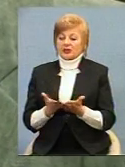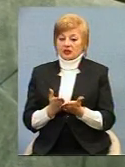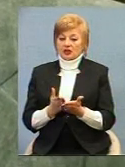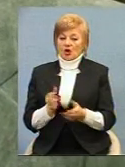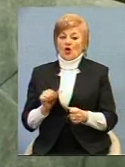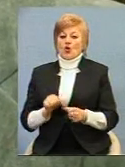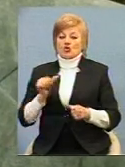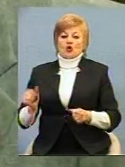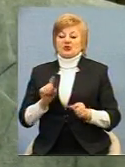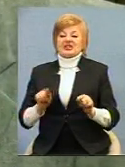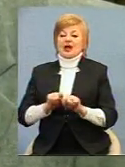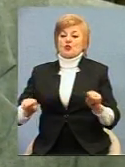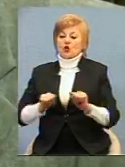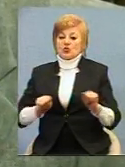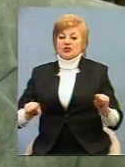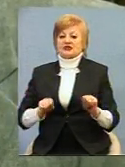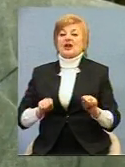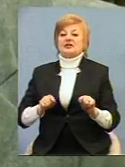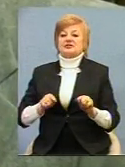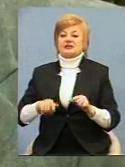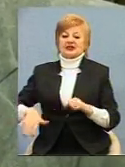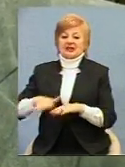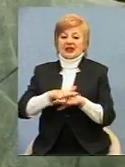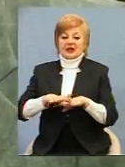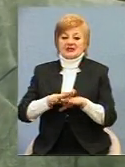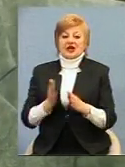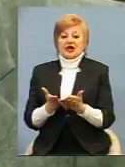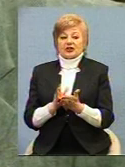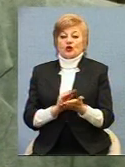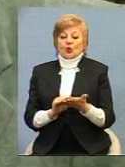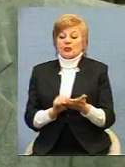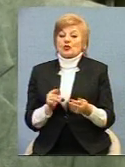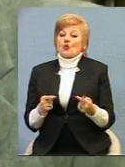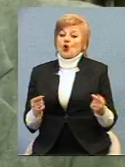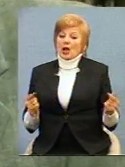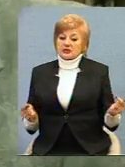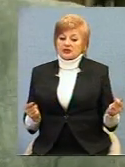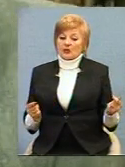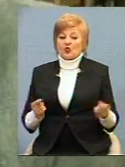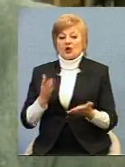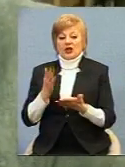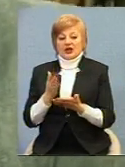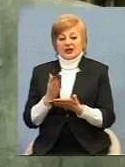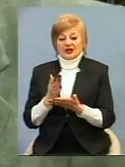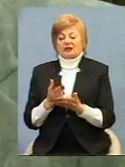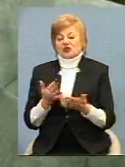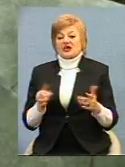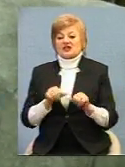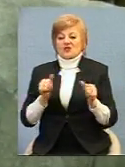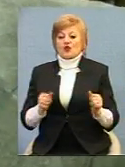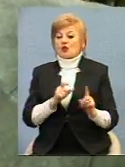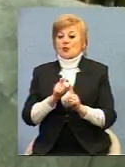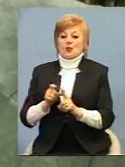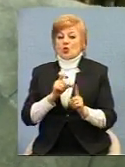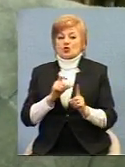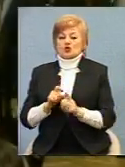для популяризації, для широких верств населення, тому що книги пишуться по-різному. Є більш дохідливою формою слов написання,